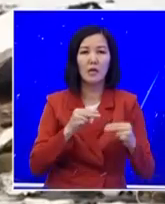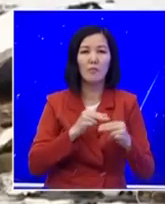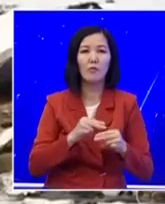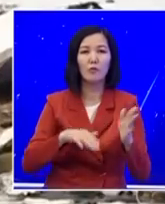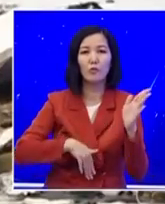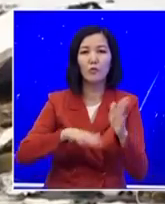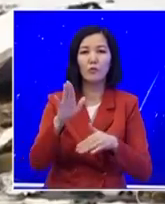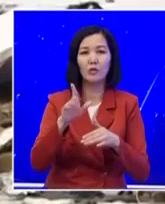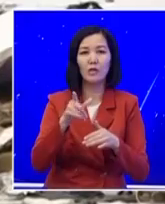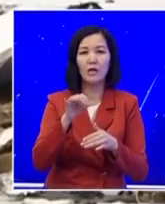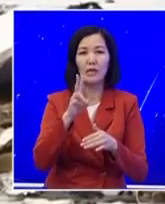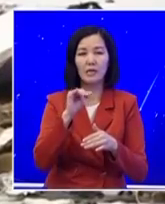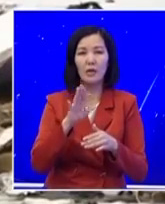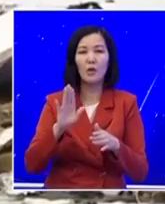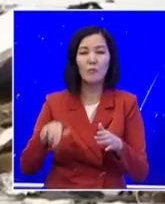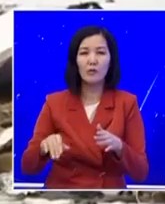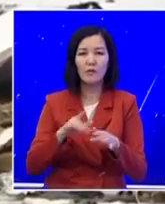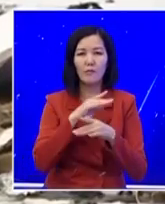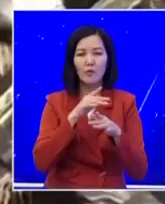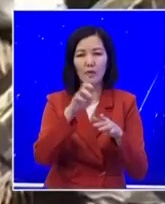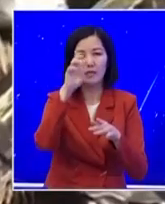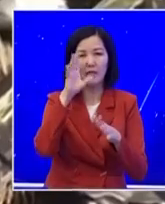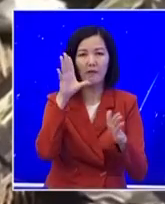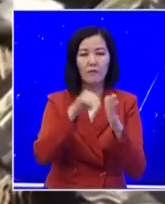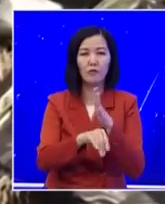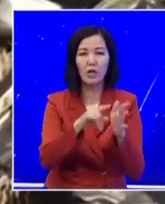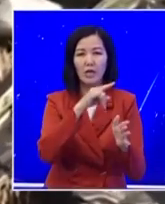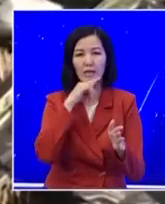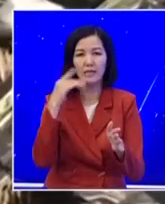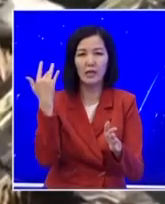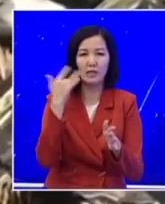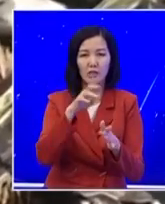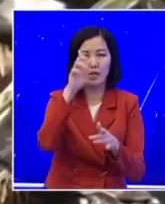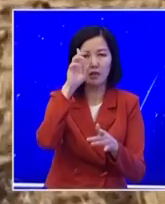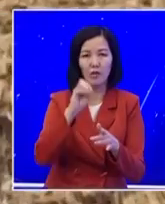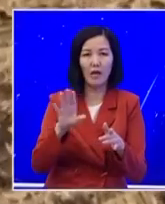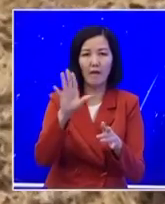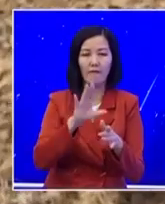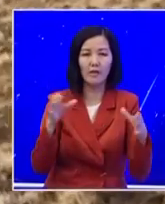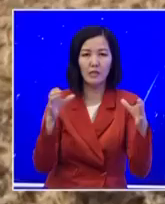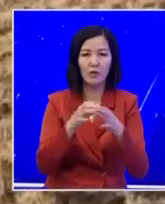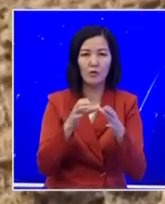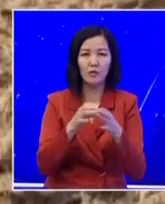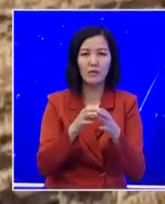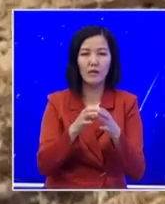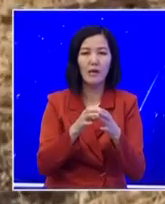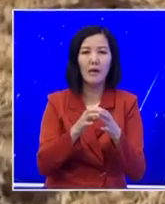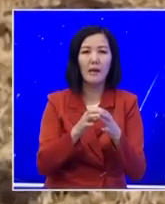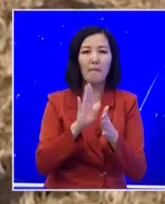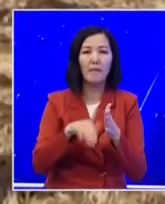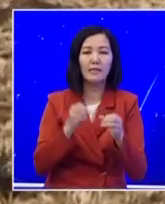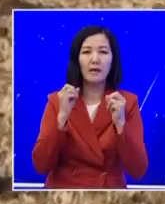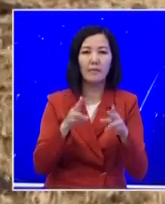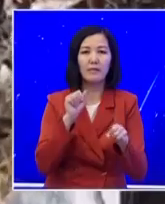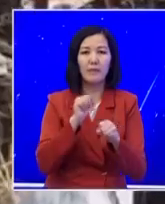улучшения характеристик маневренности. После этого многие страны, включая Россию, США и государства Евросоюза, по соображениям